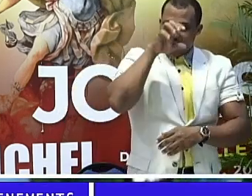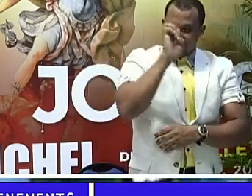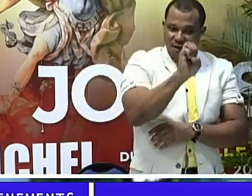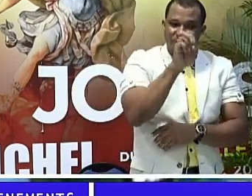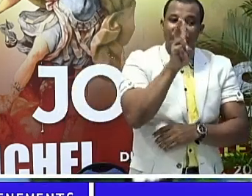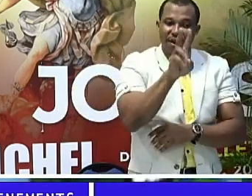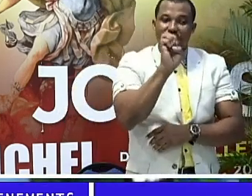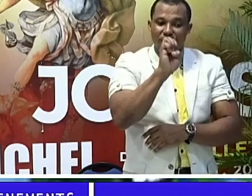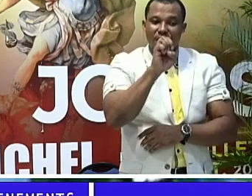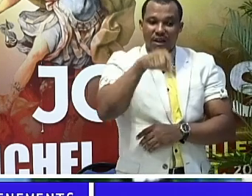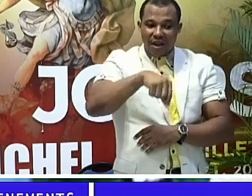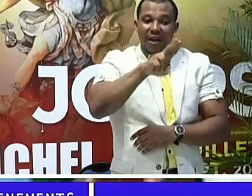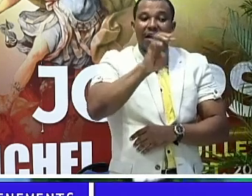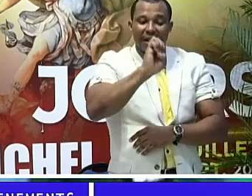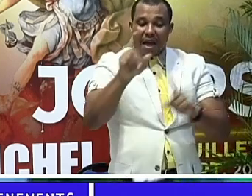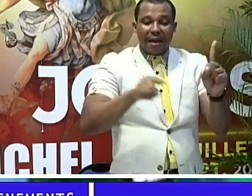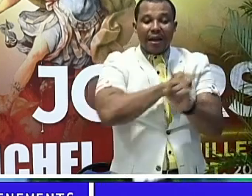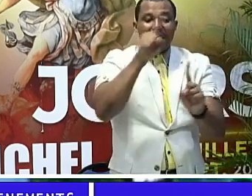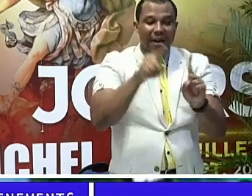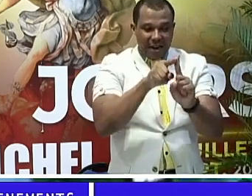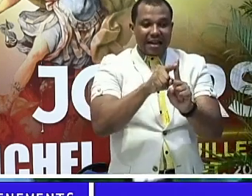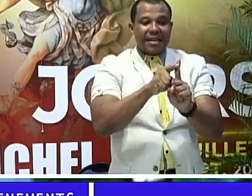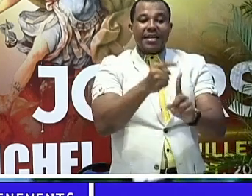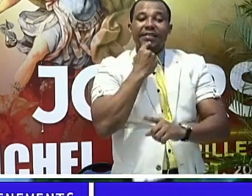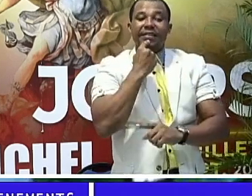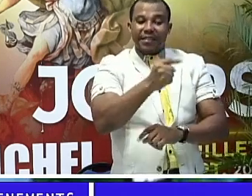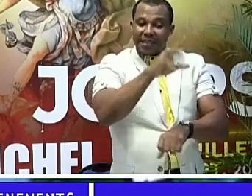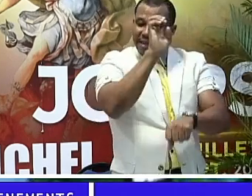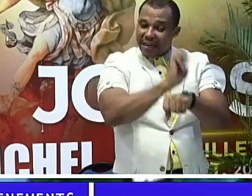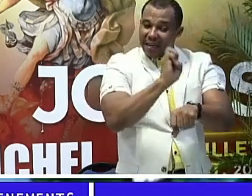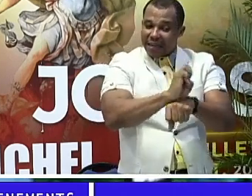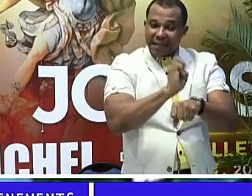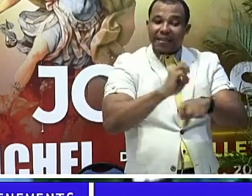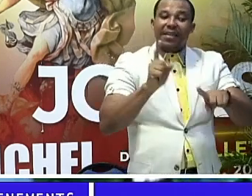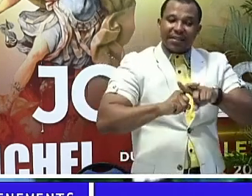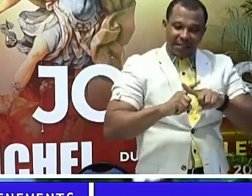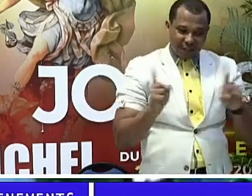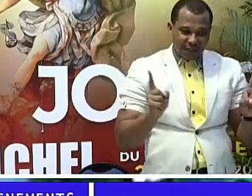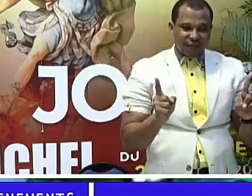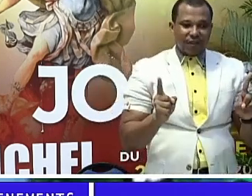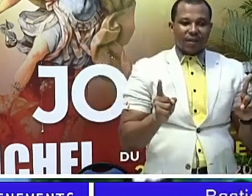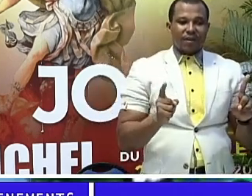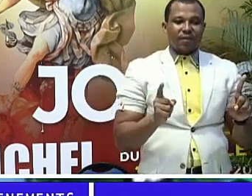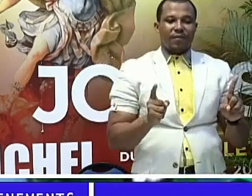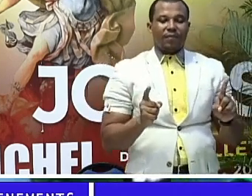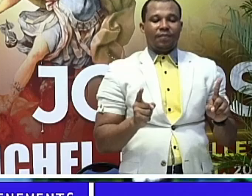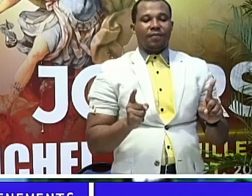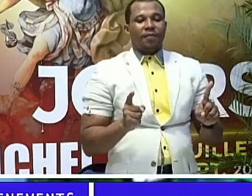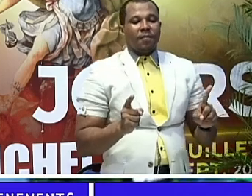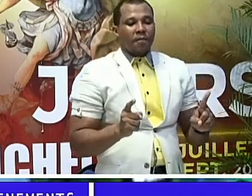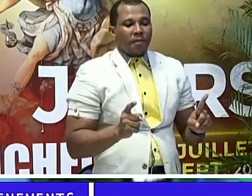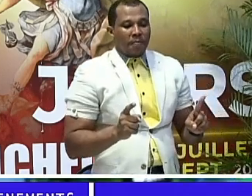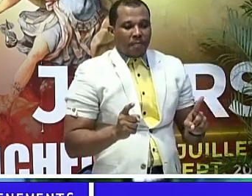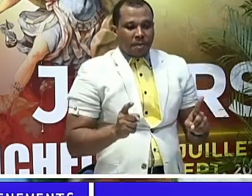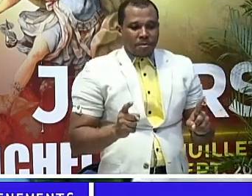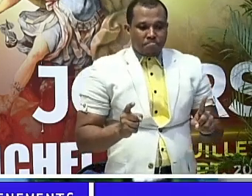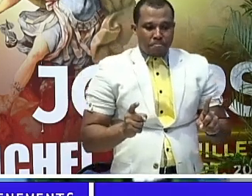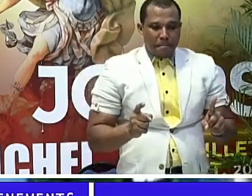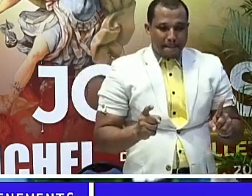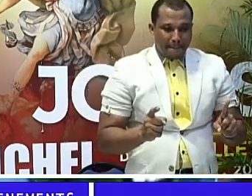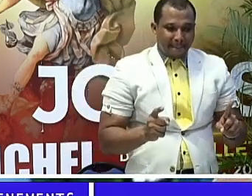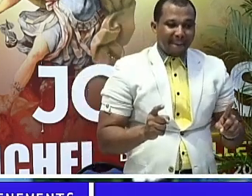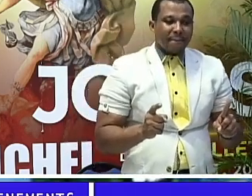pas même bagaille, l'autre dit l'église épiscopale. L'église épiscopale, premièrement, n'est pas sous compte en qu'un responsable l'église,